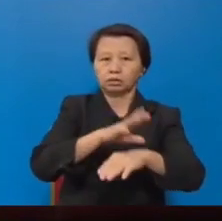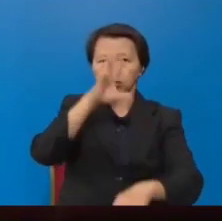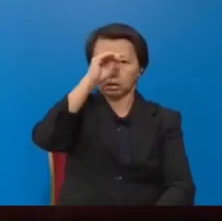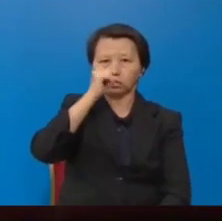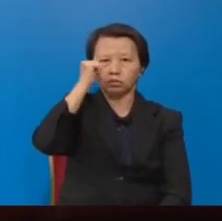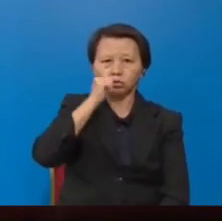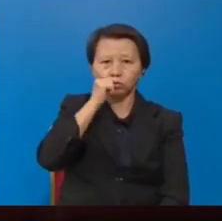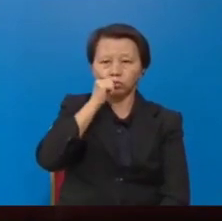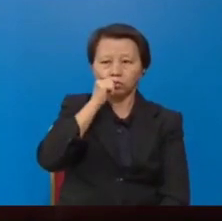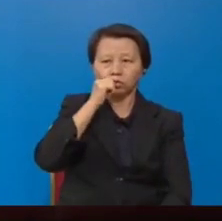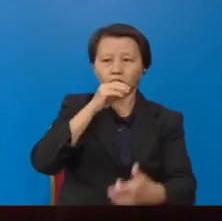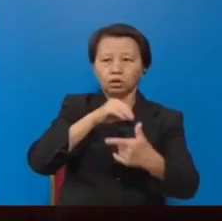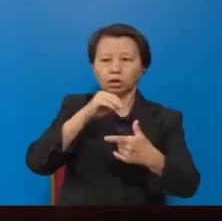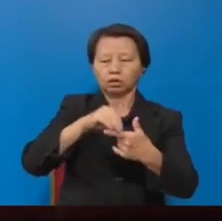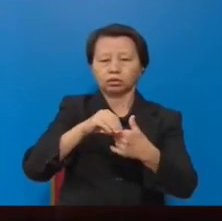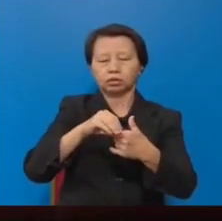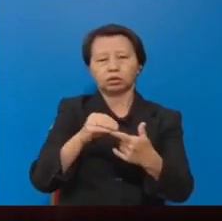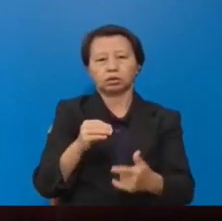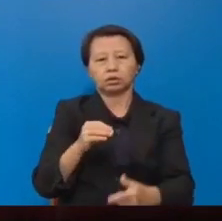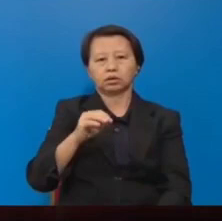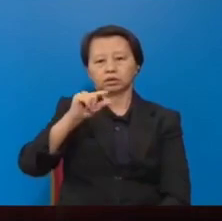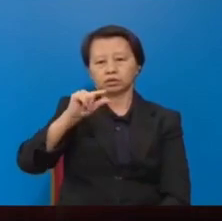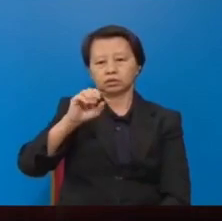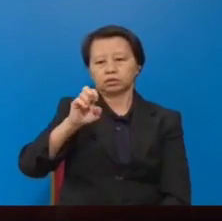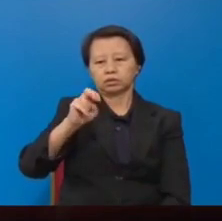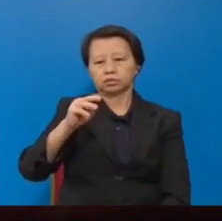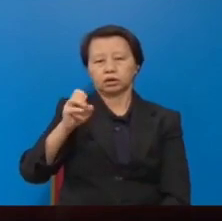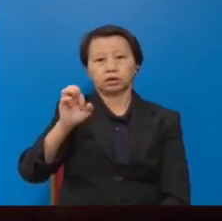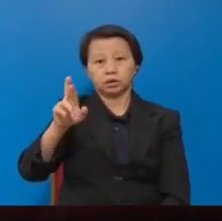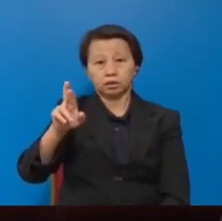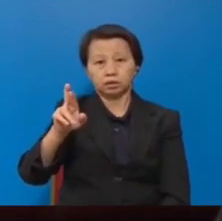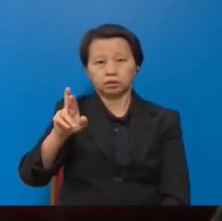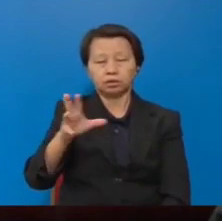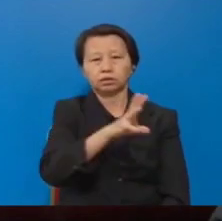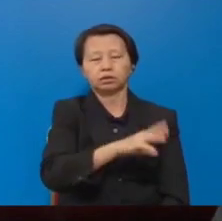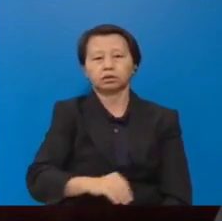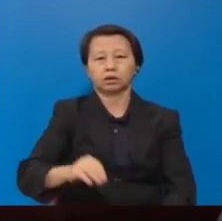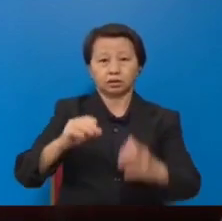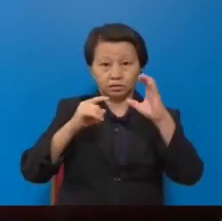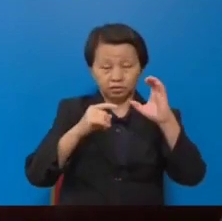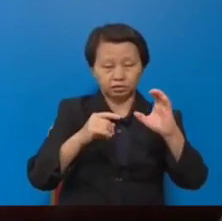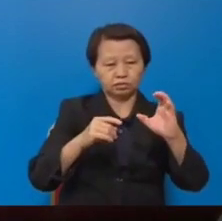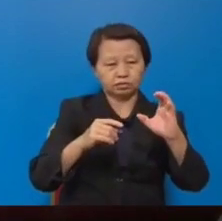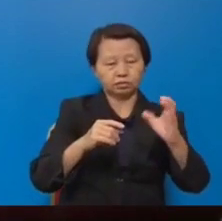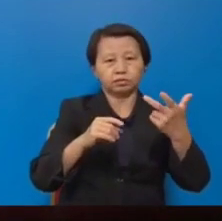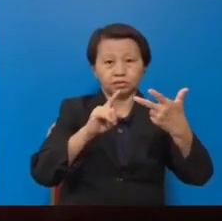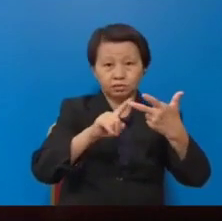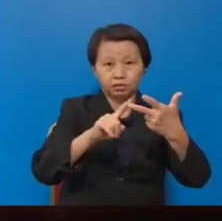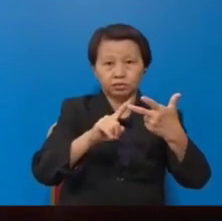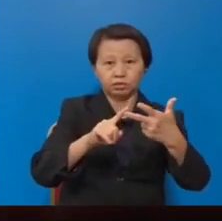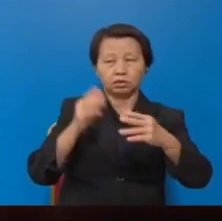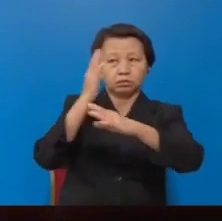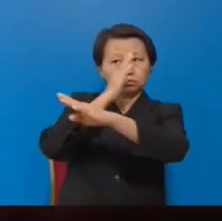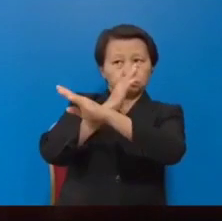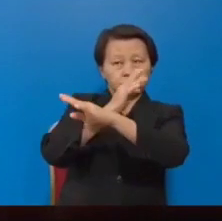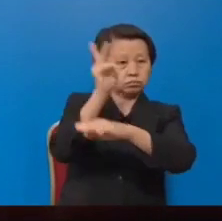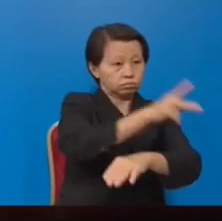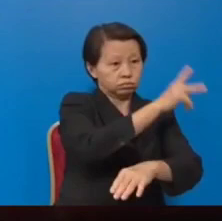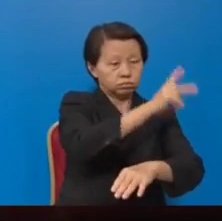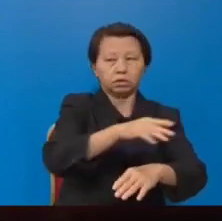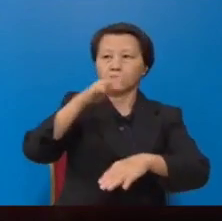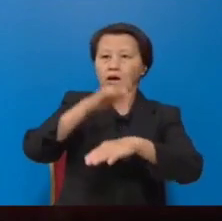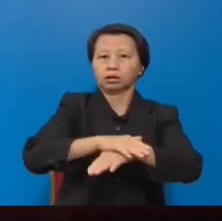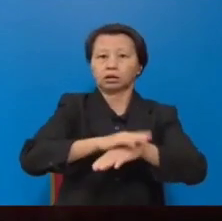jantina and ataupun dengan izin gender dan si larangan diskriminasi tidak adil atas